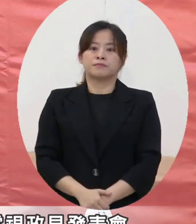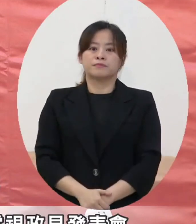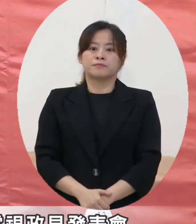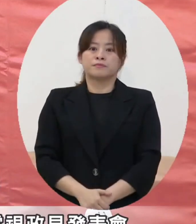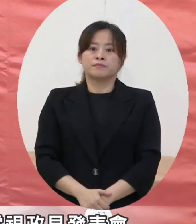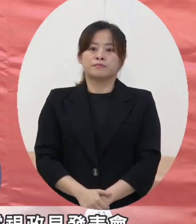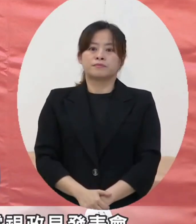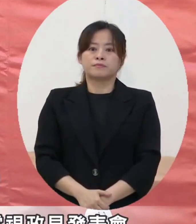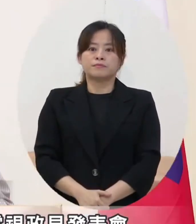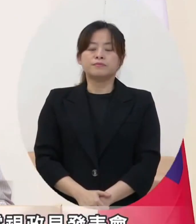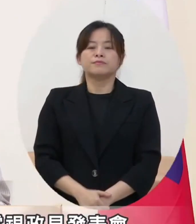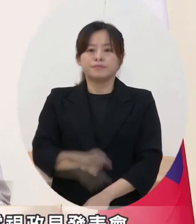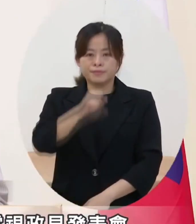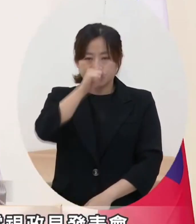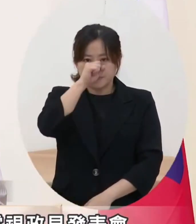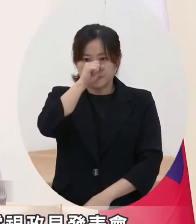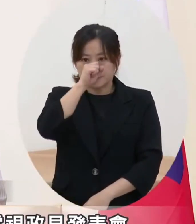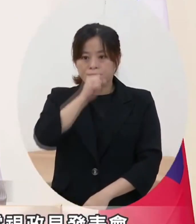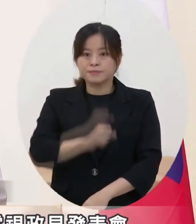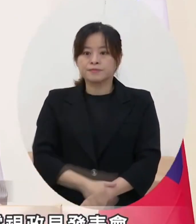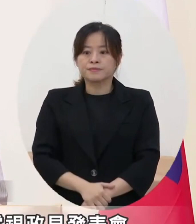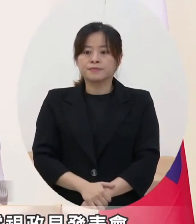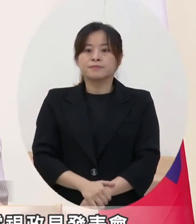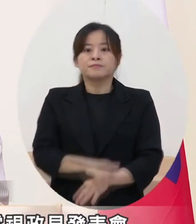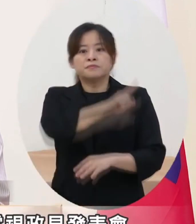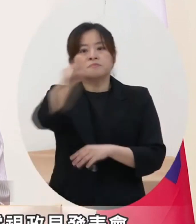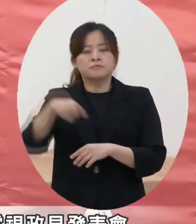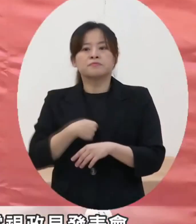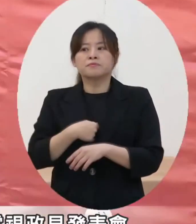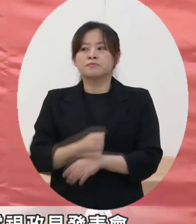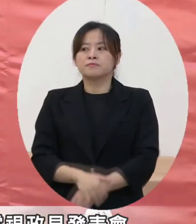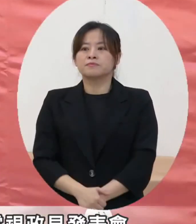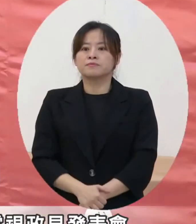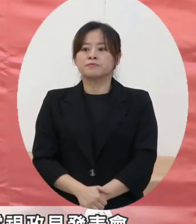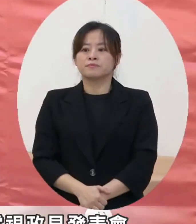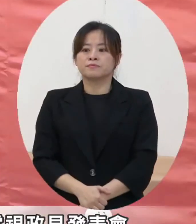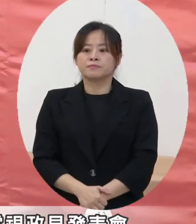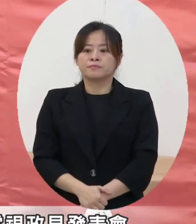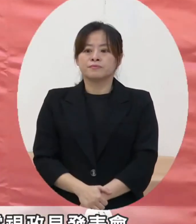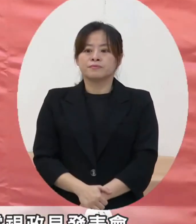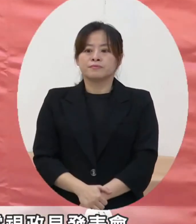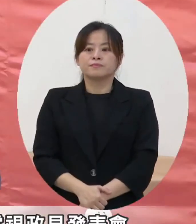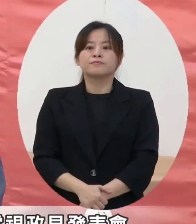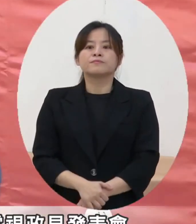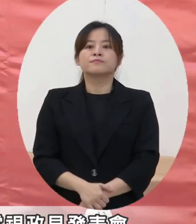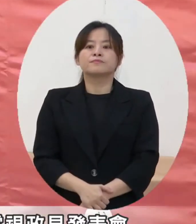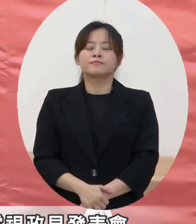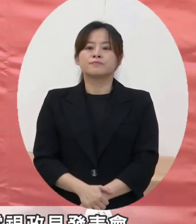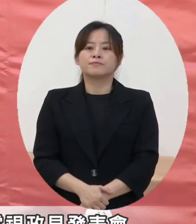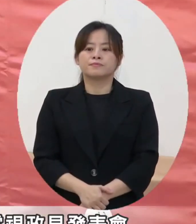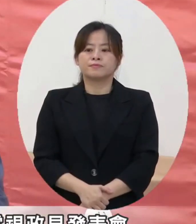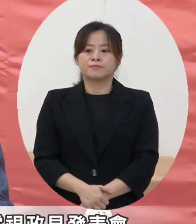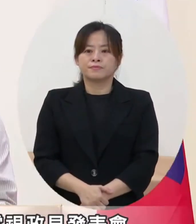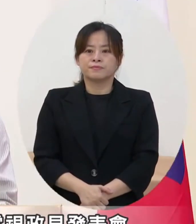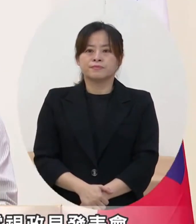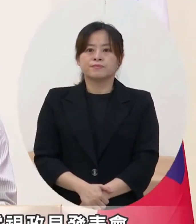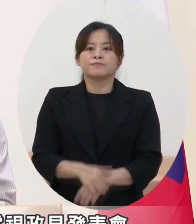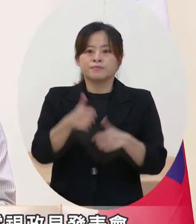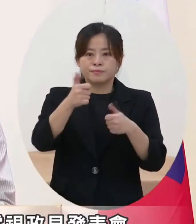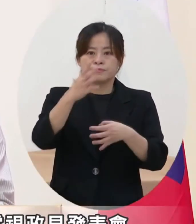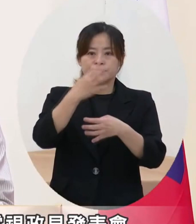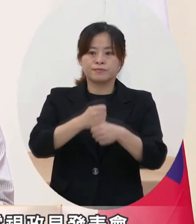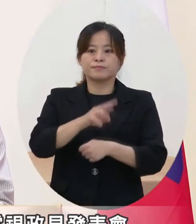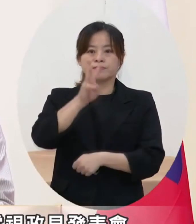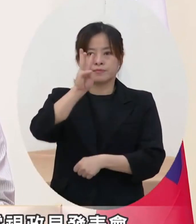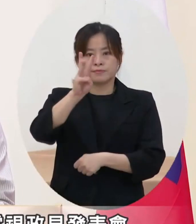来更不可能。桃园要担北北桃桃竹竹苗的领头羊，如果走回头路， 谢谢登记